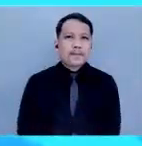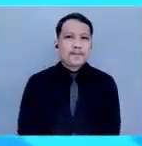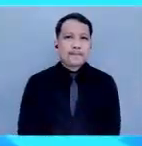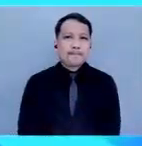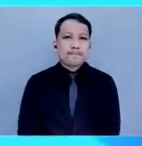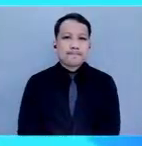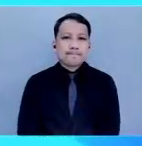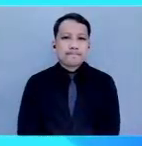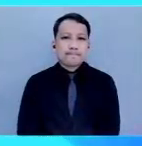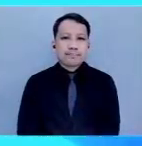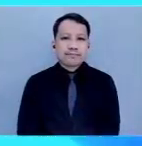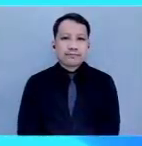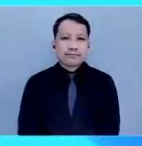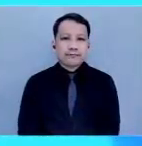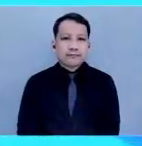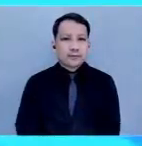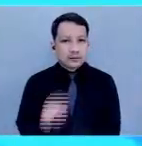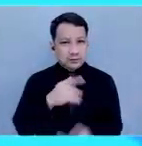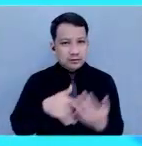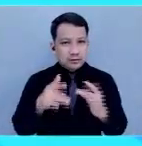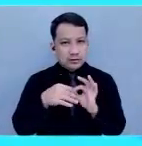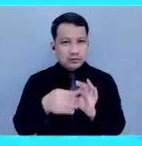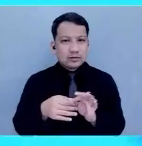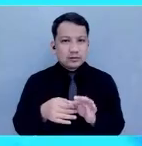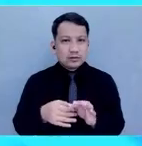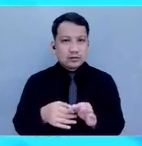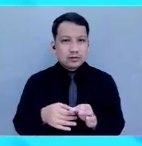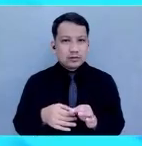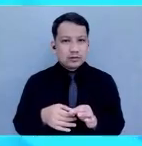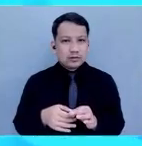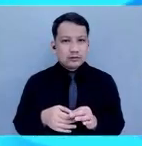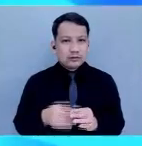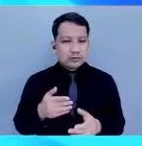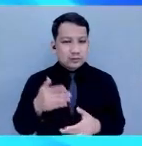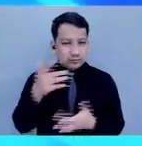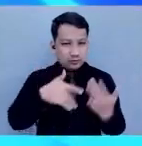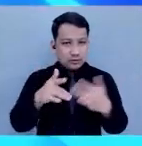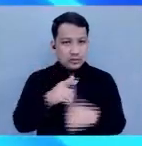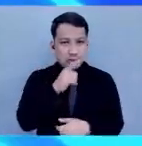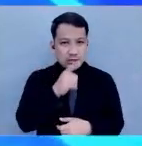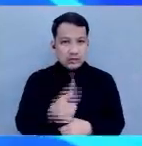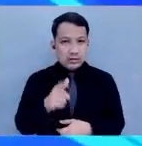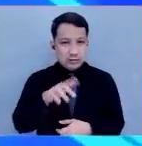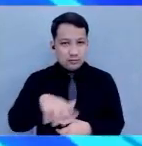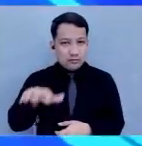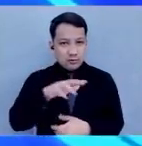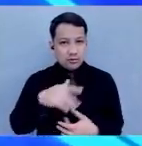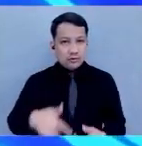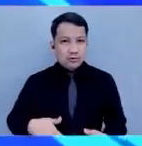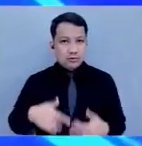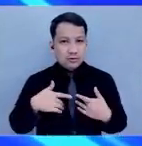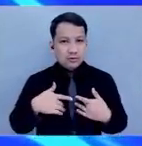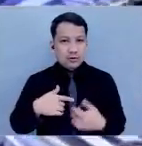Welcome sa pambansang interactive game ng Pinoy na magpapaikot ng swerte sa buhay mo, ang